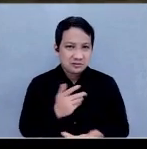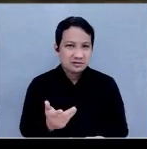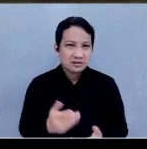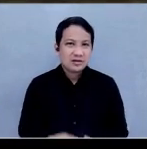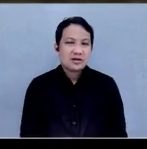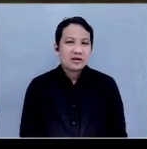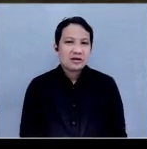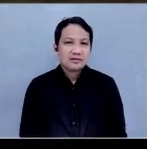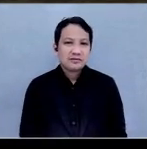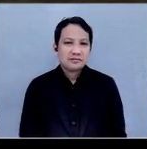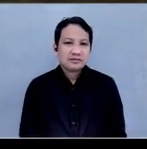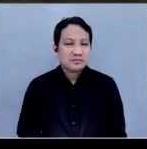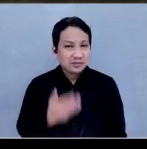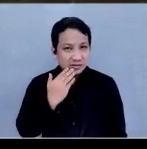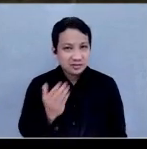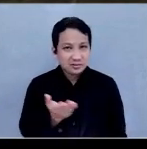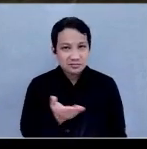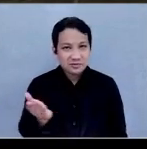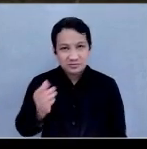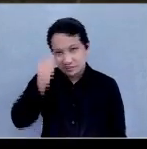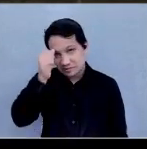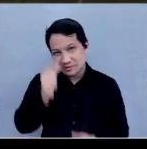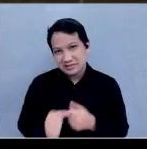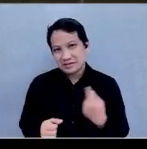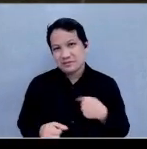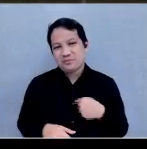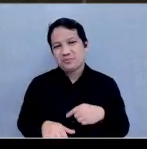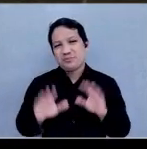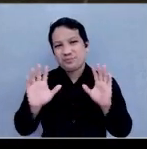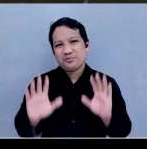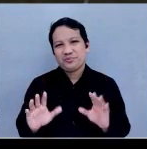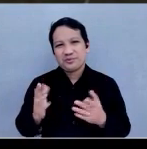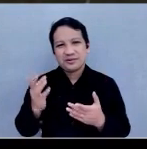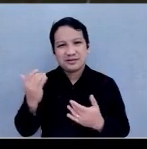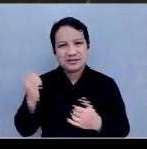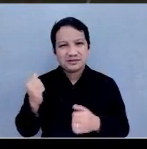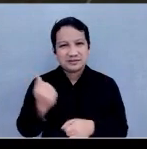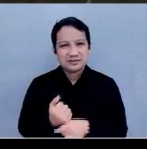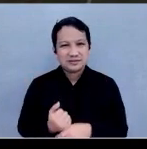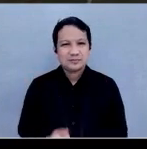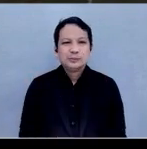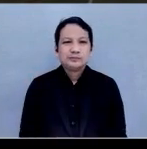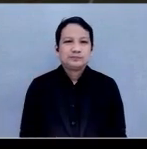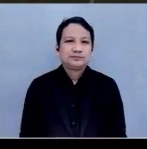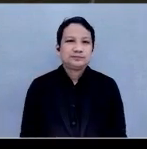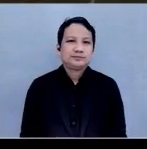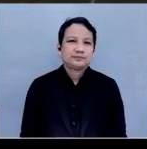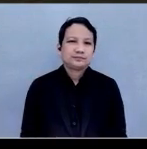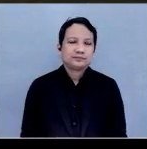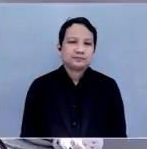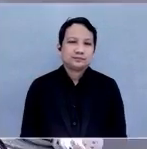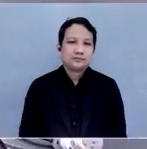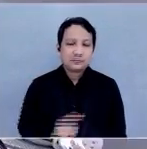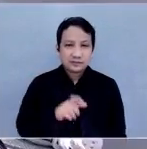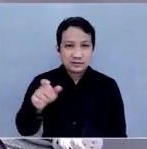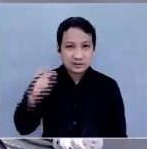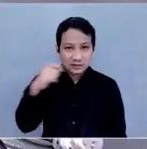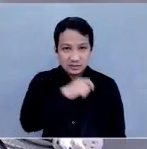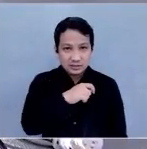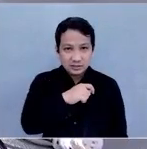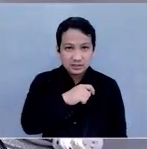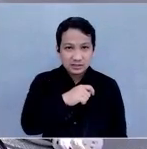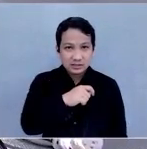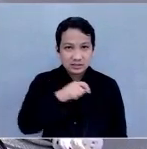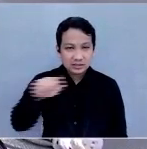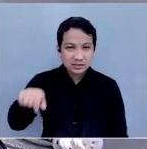So thank you, happy naalala mo sa amin. Galing. Ako, ito sabi na meron daw kayong gig papuntang Taiwan pero may konting challenges. Ano ba